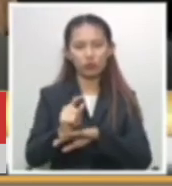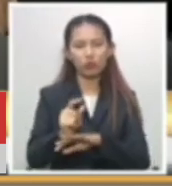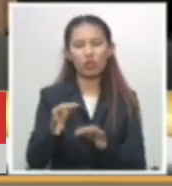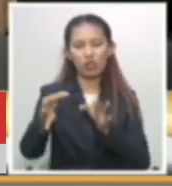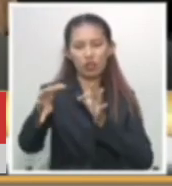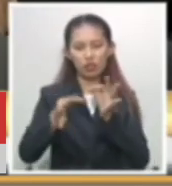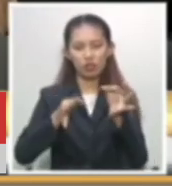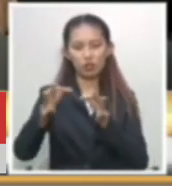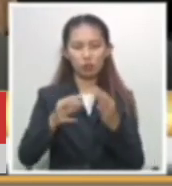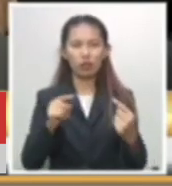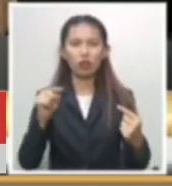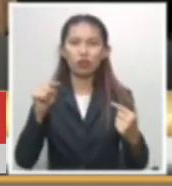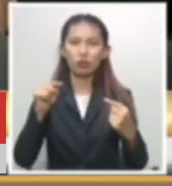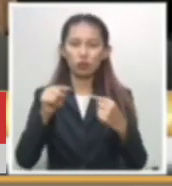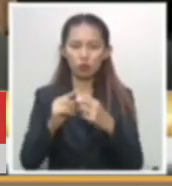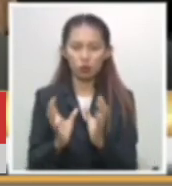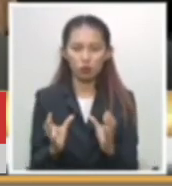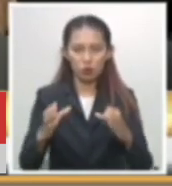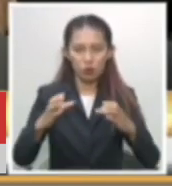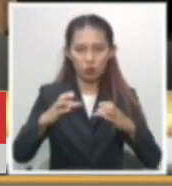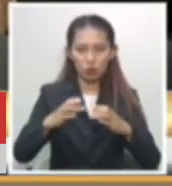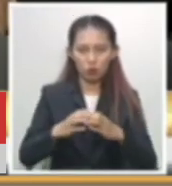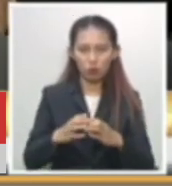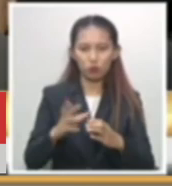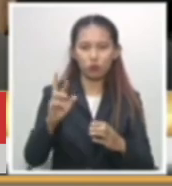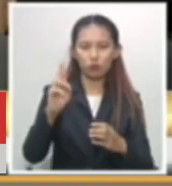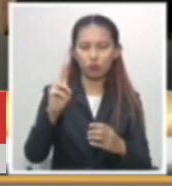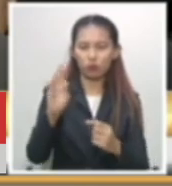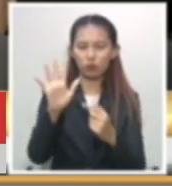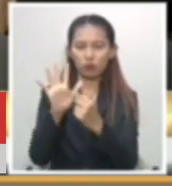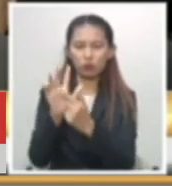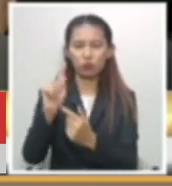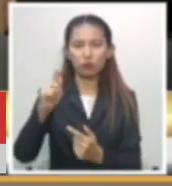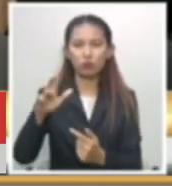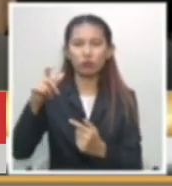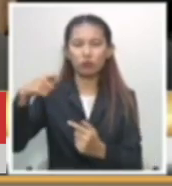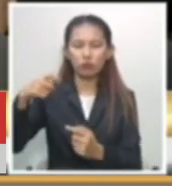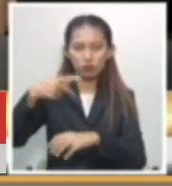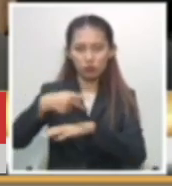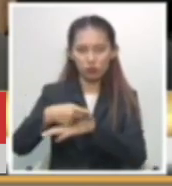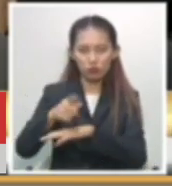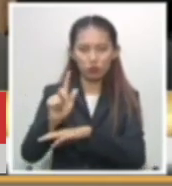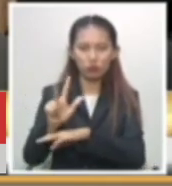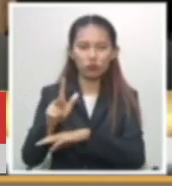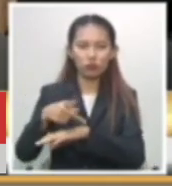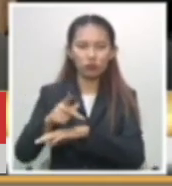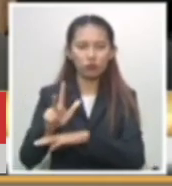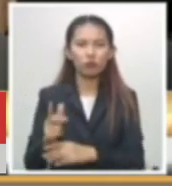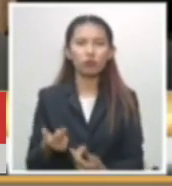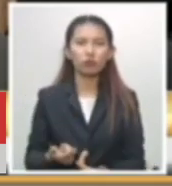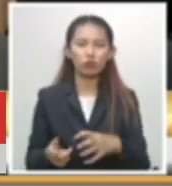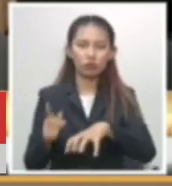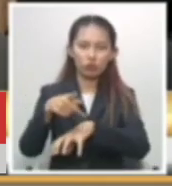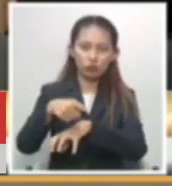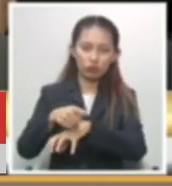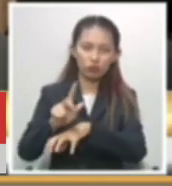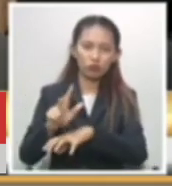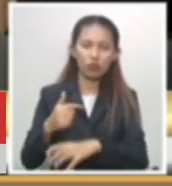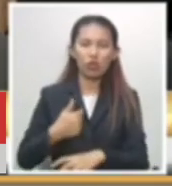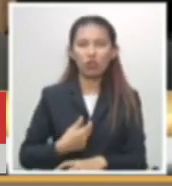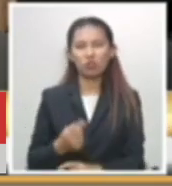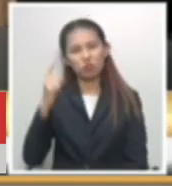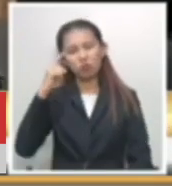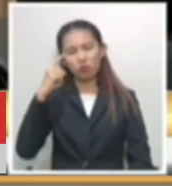านรัฐสภาผมจะอภิปรายกราบเรียนท่านประธานครับหน่วยงานรัฐสภาผมสงสัยฮ